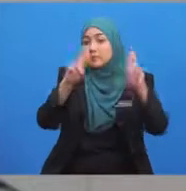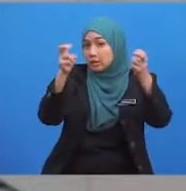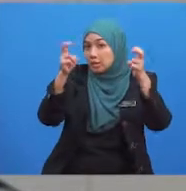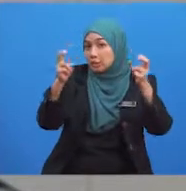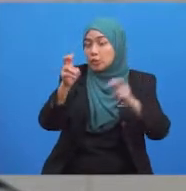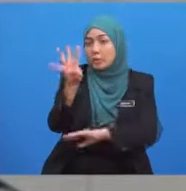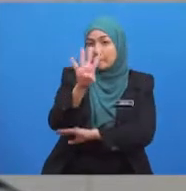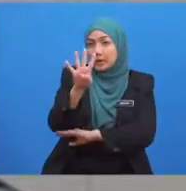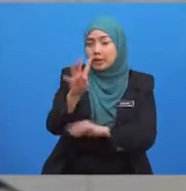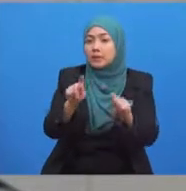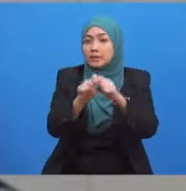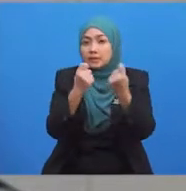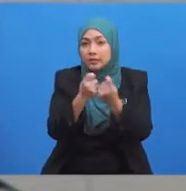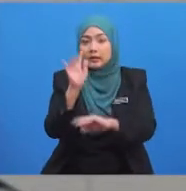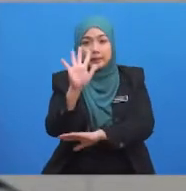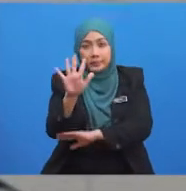5.